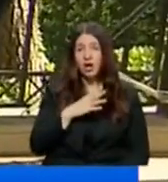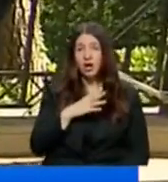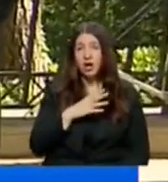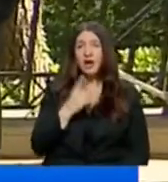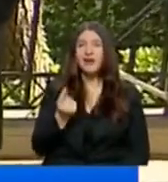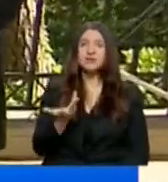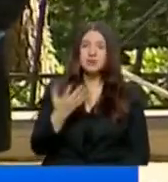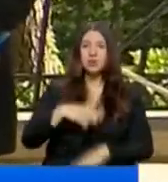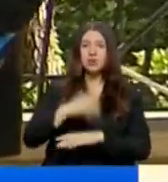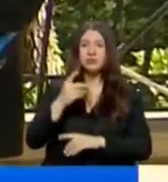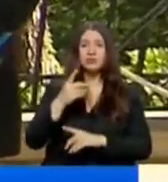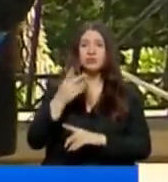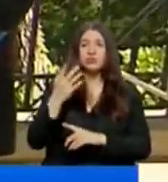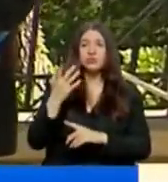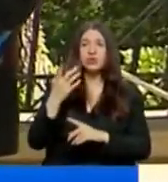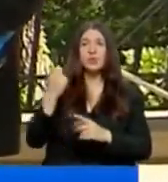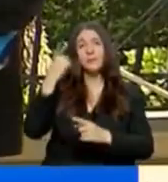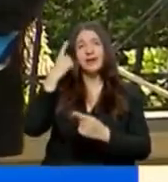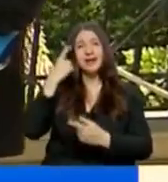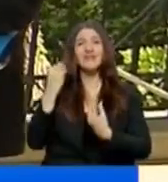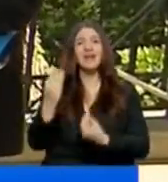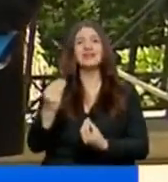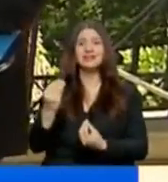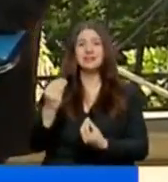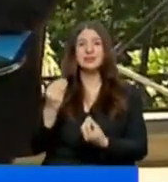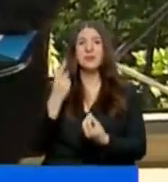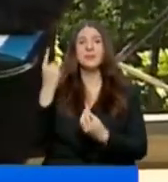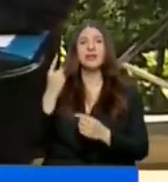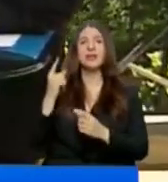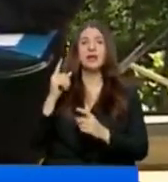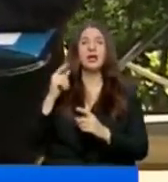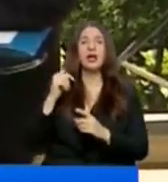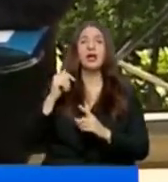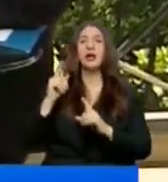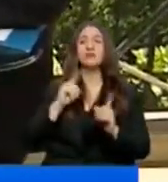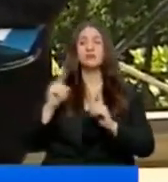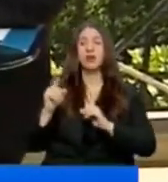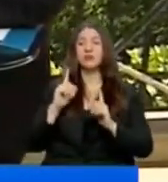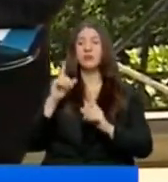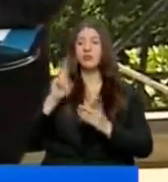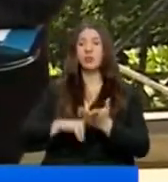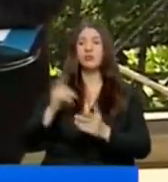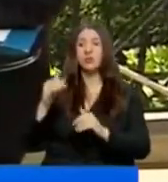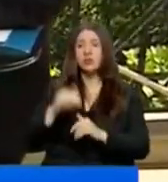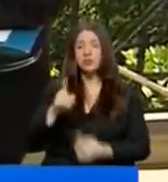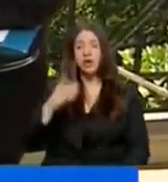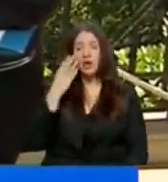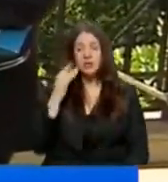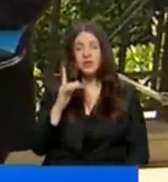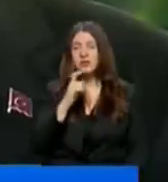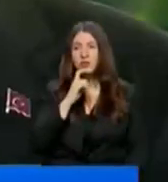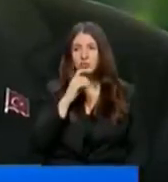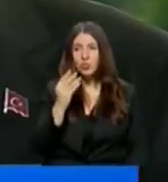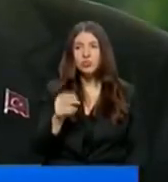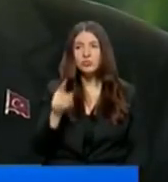En azından komisyonu bilgilendirsin bir yargıç. yargıç geliyor, bunu anlamadığını, yanlış